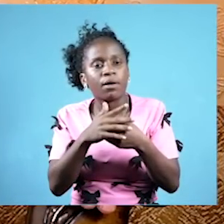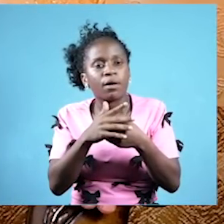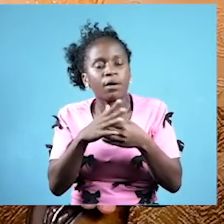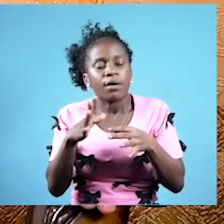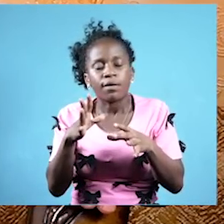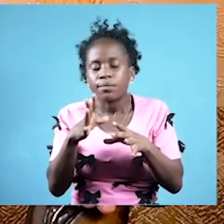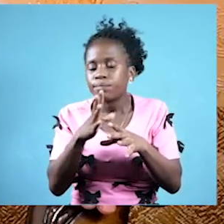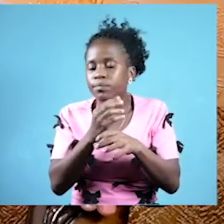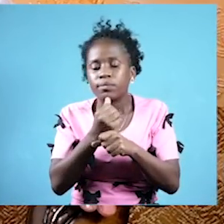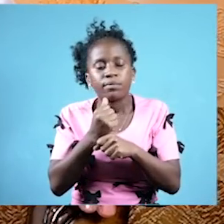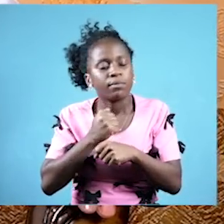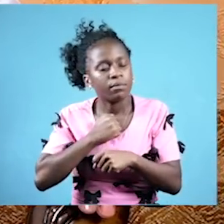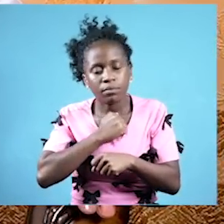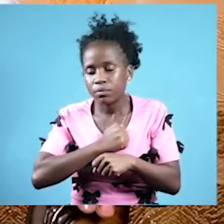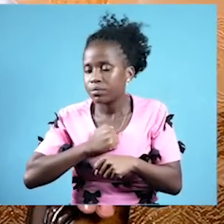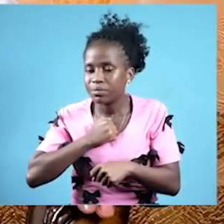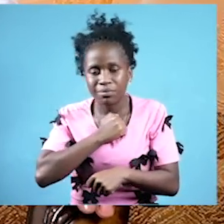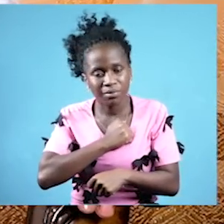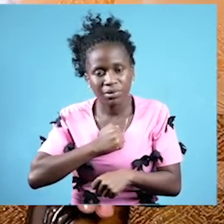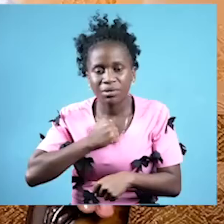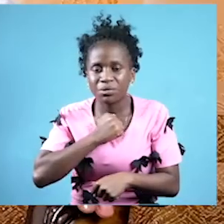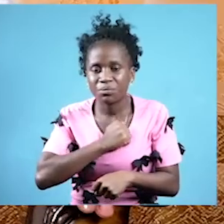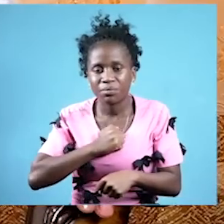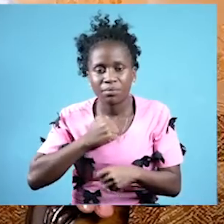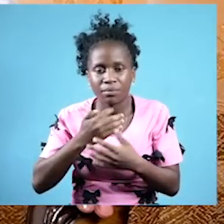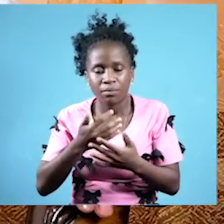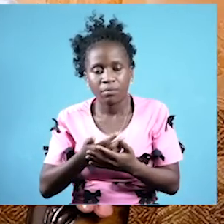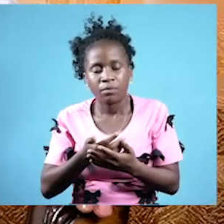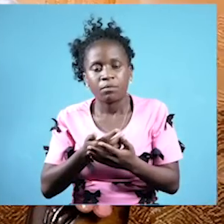Unaona? Mwenyezi Mungu